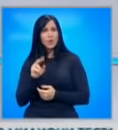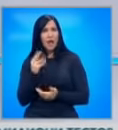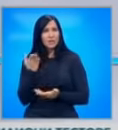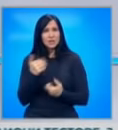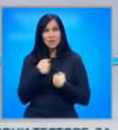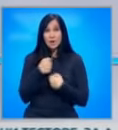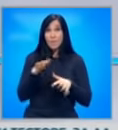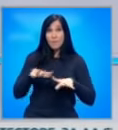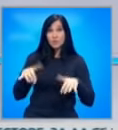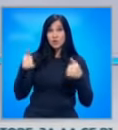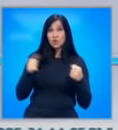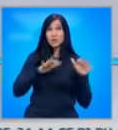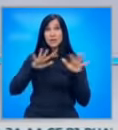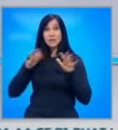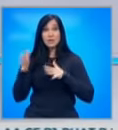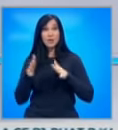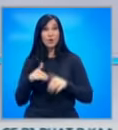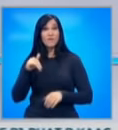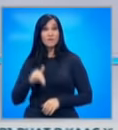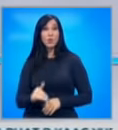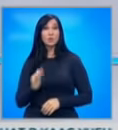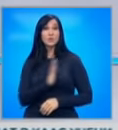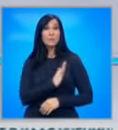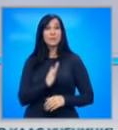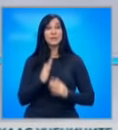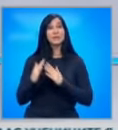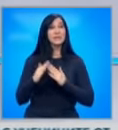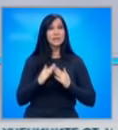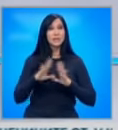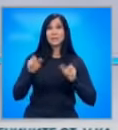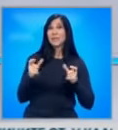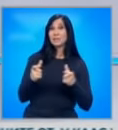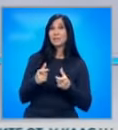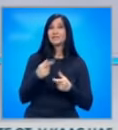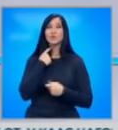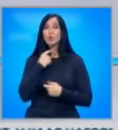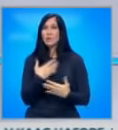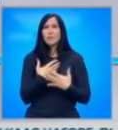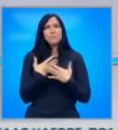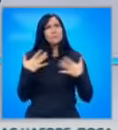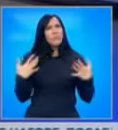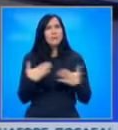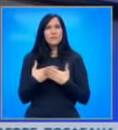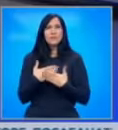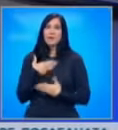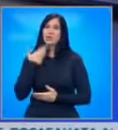живота на десетки хора в югозападните ни съседка. Цели фамилии загубиха най-свидните си. Нашия разказ за тях след